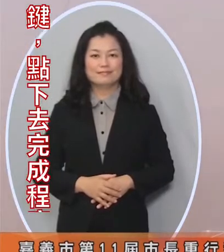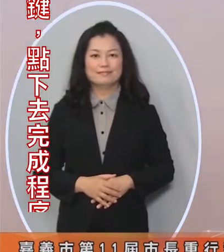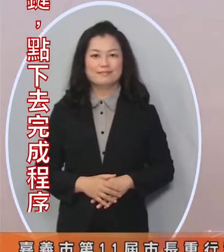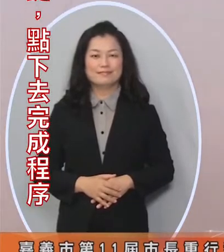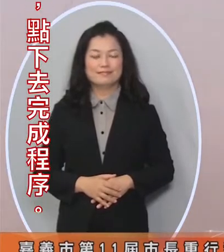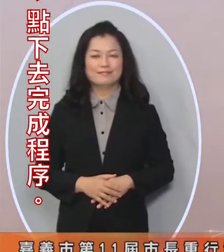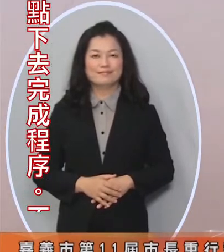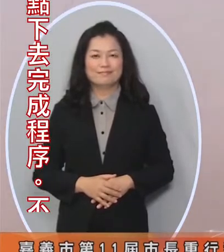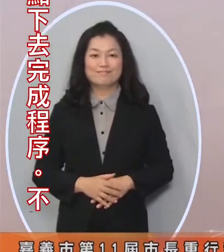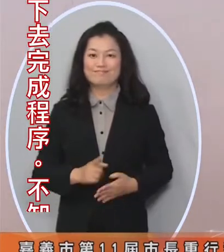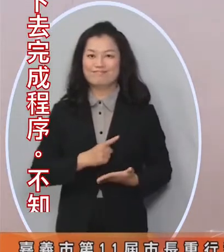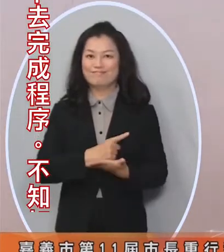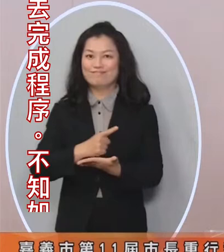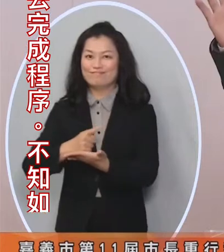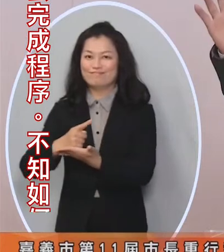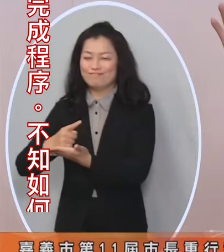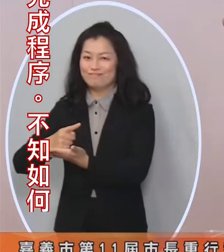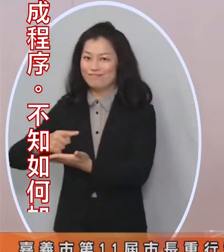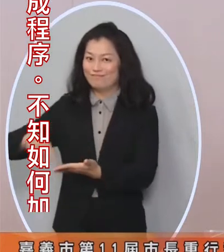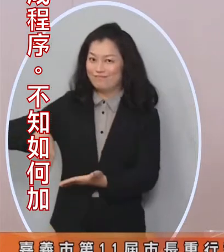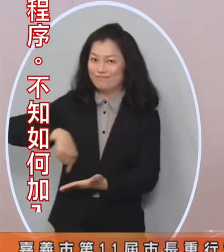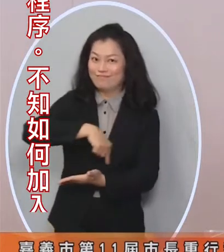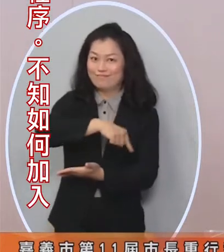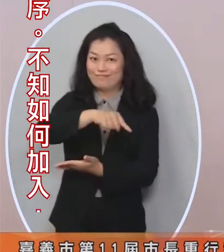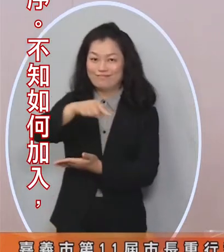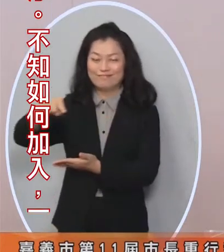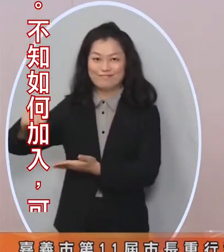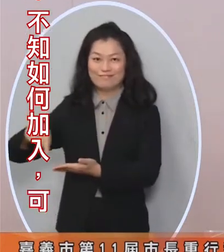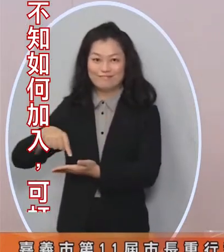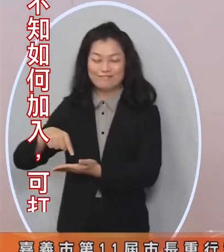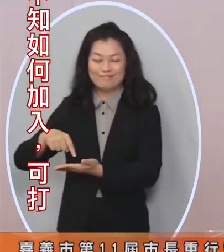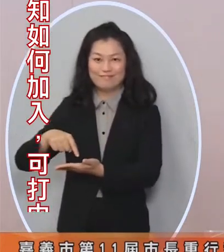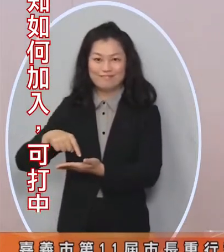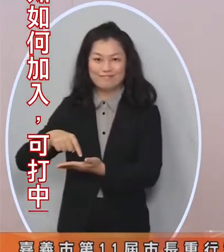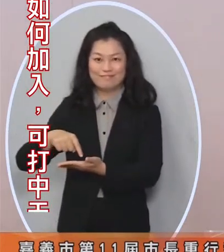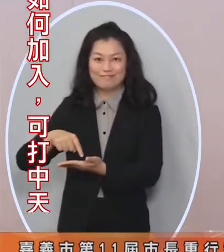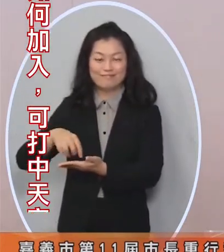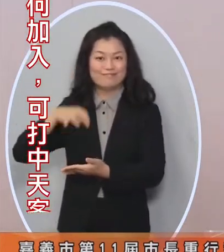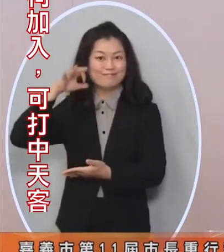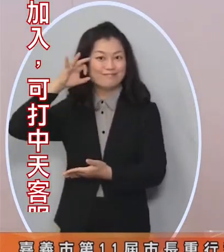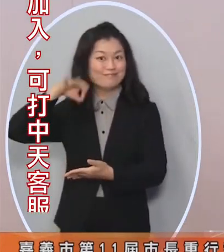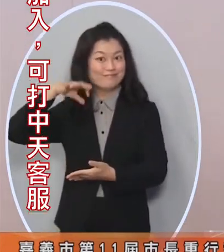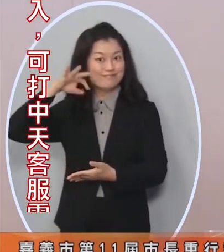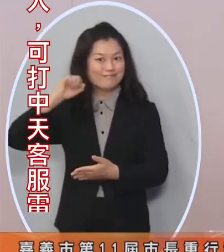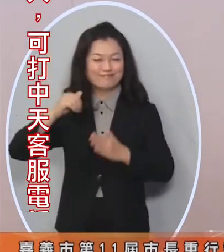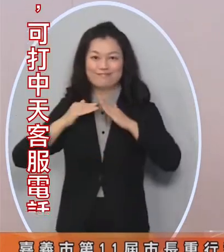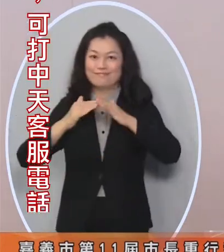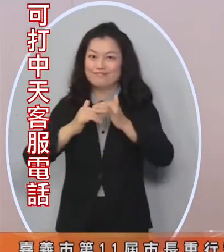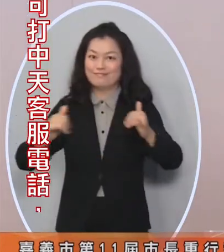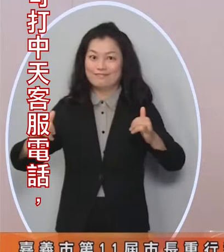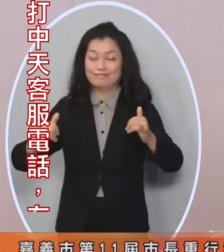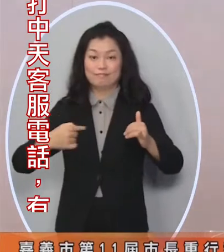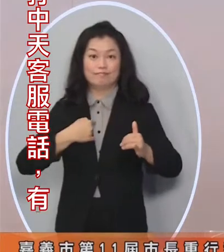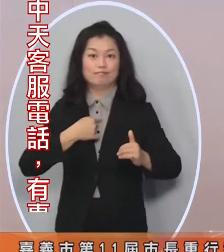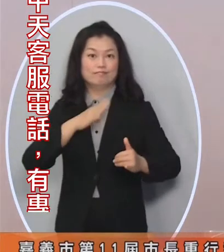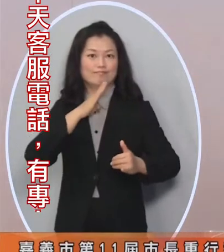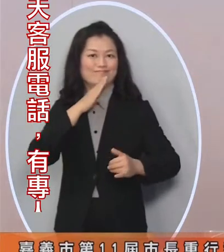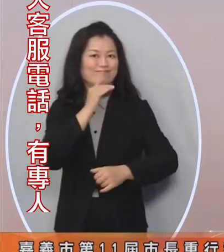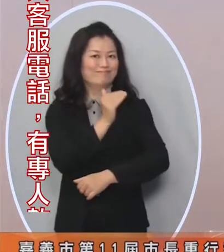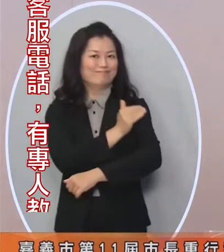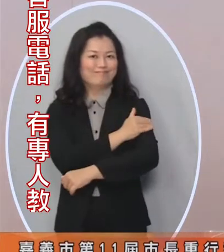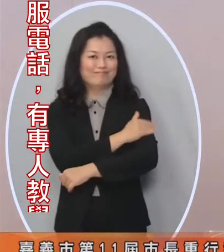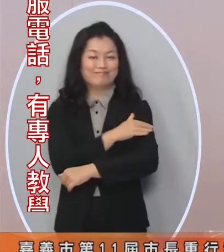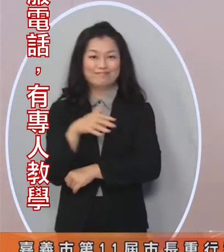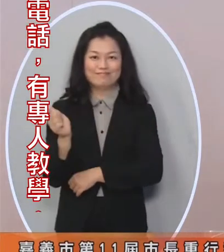各位长官，各位嘉义市的市民，我是陈泰